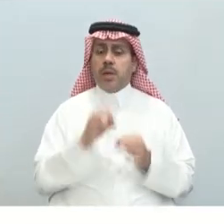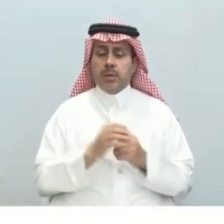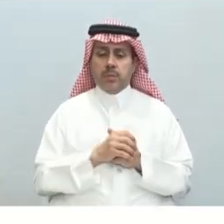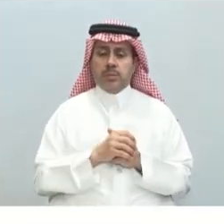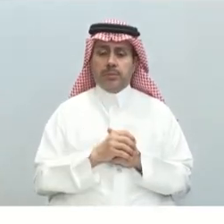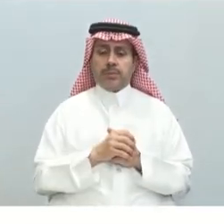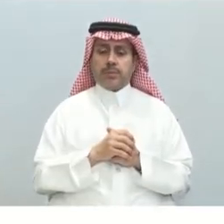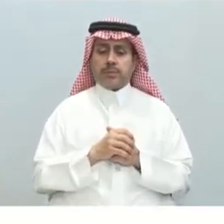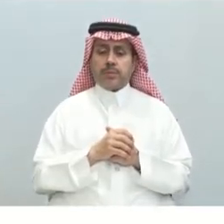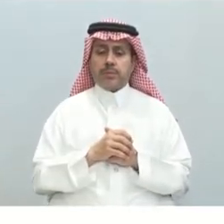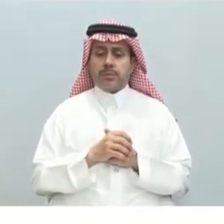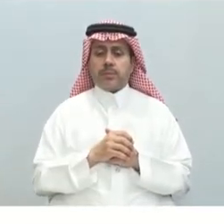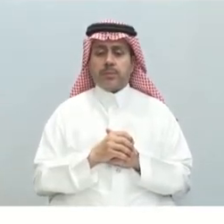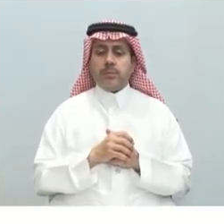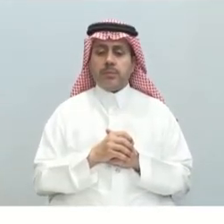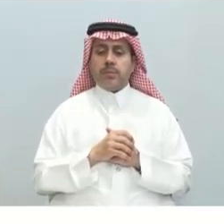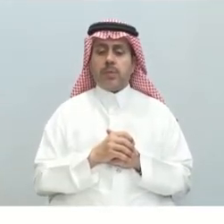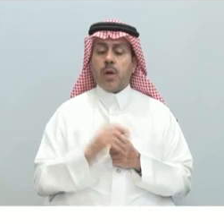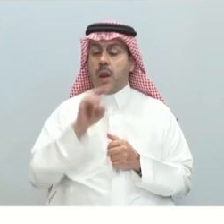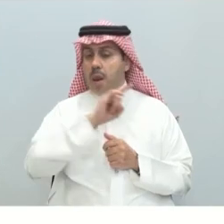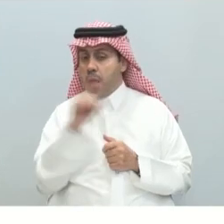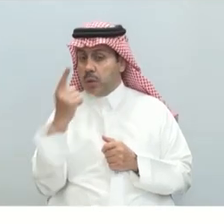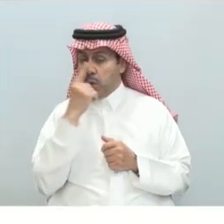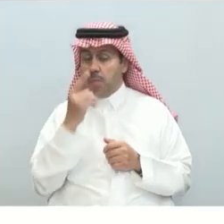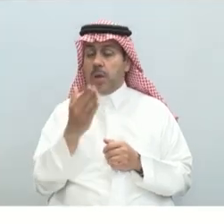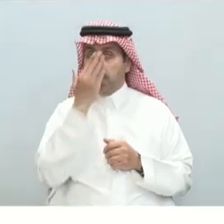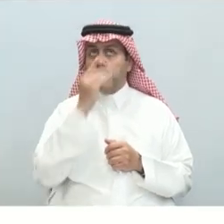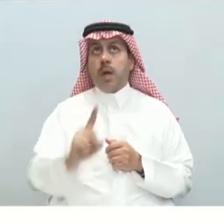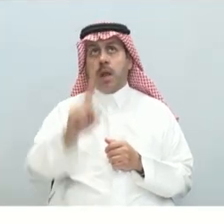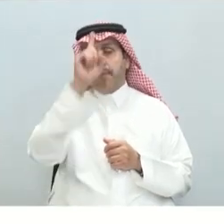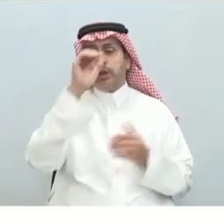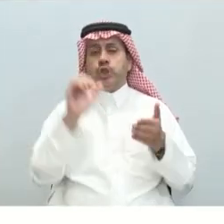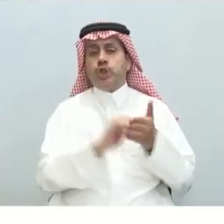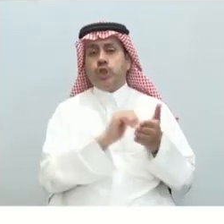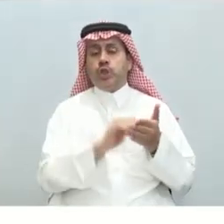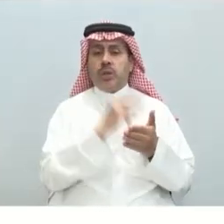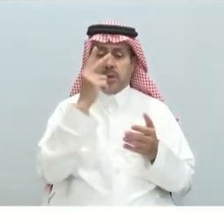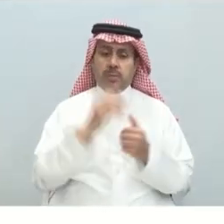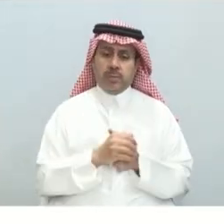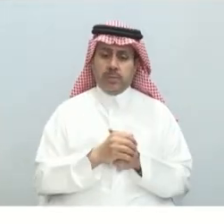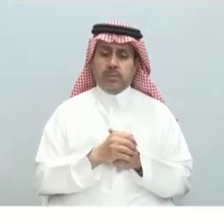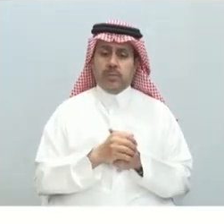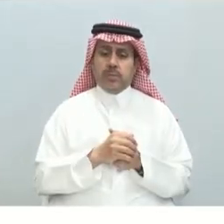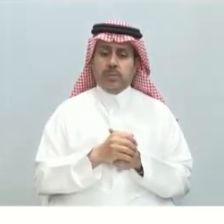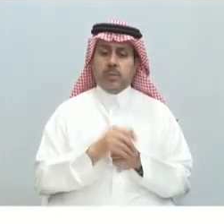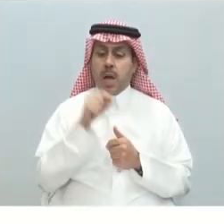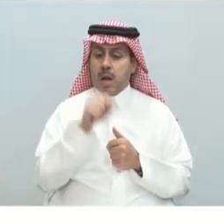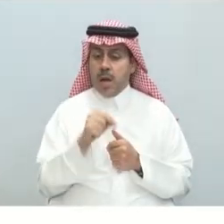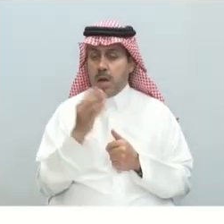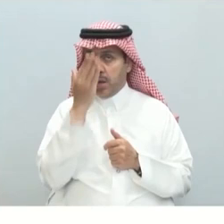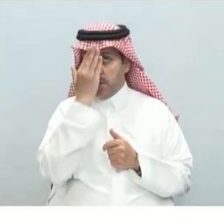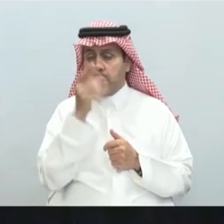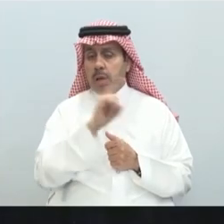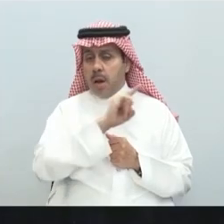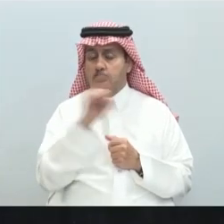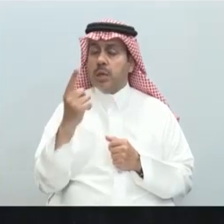معنا هنا ايها الطلاب والطالبات لا تقبل العباده الا بشرطين دلت الايات ان العباده